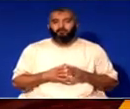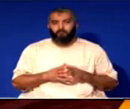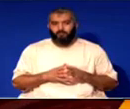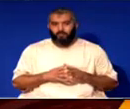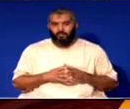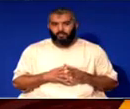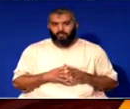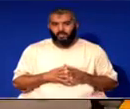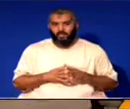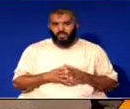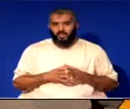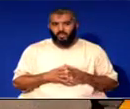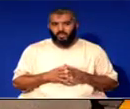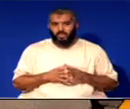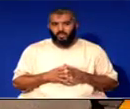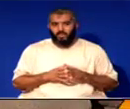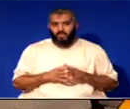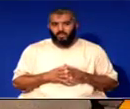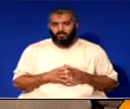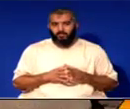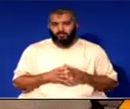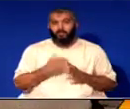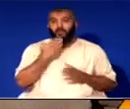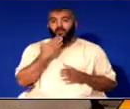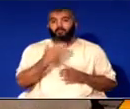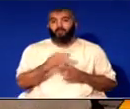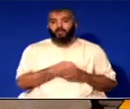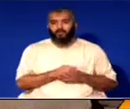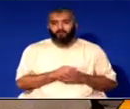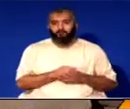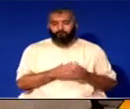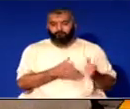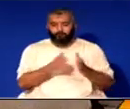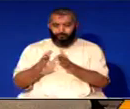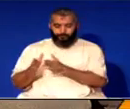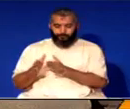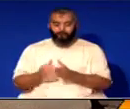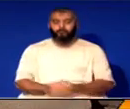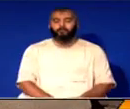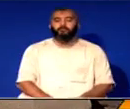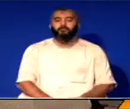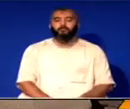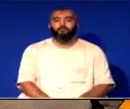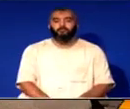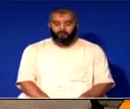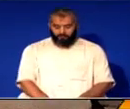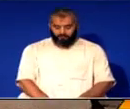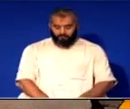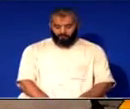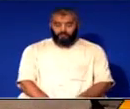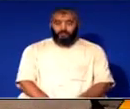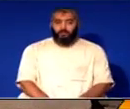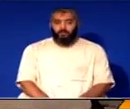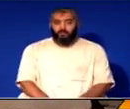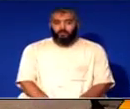لديك سؤال آخر؟ الله يخسرك سام بعد خطرك. إن شاء الله يا رب. إن شاء الله.